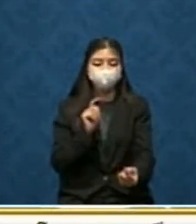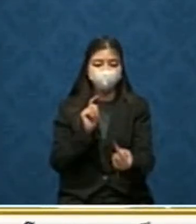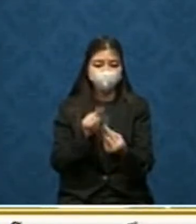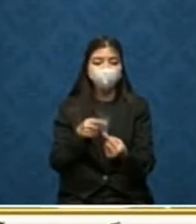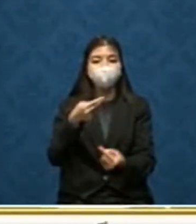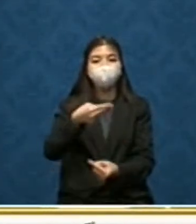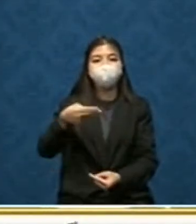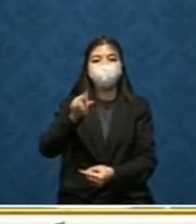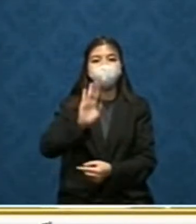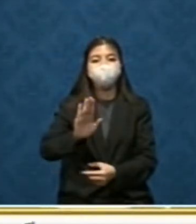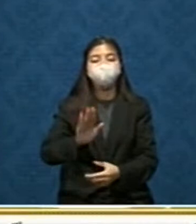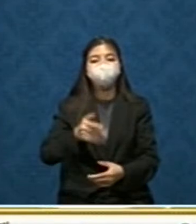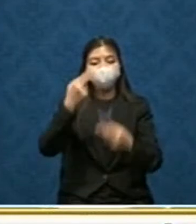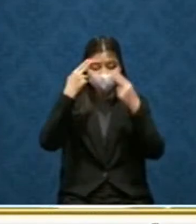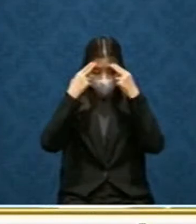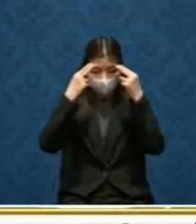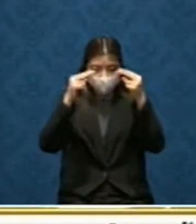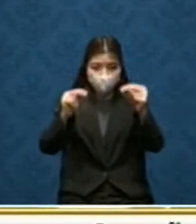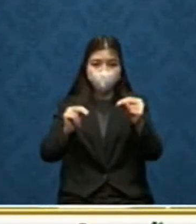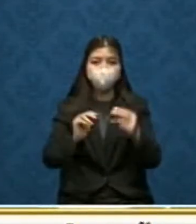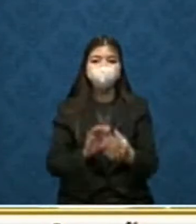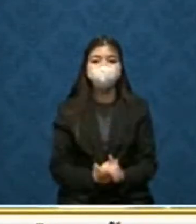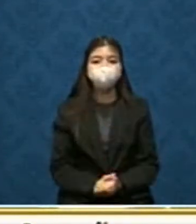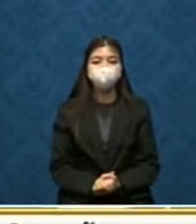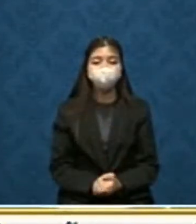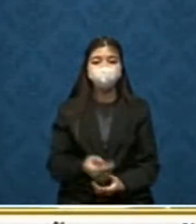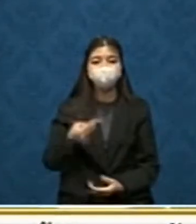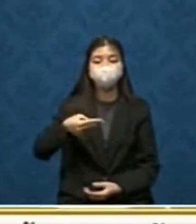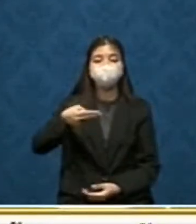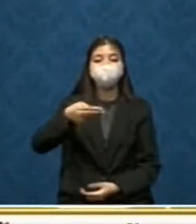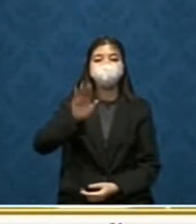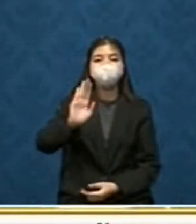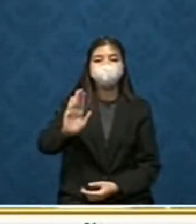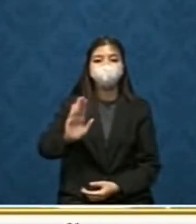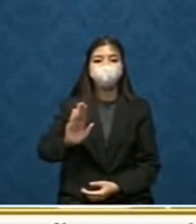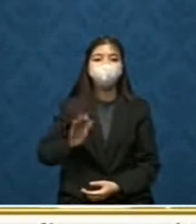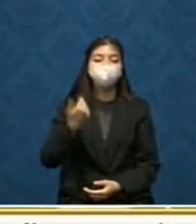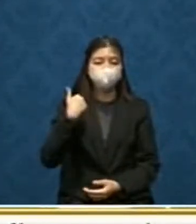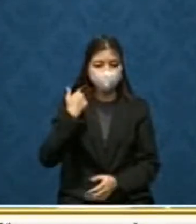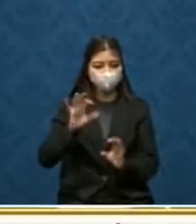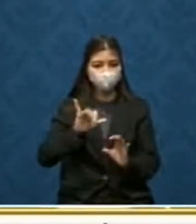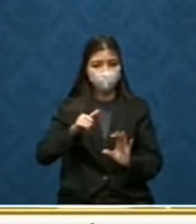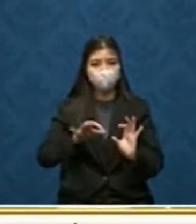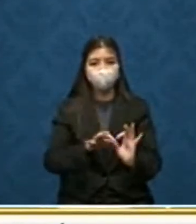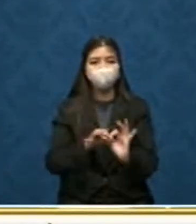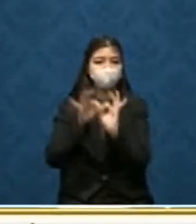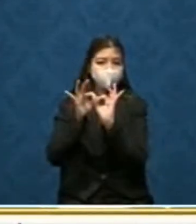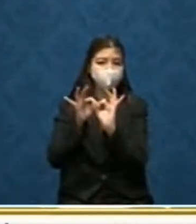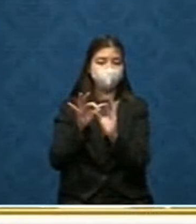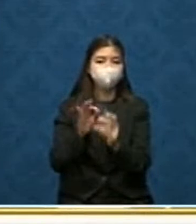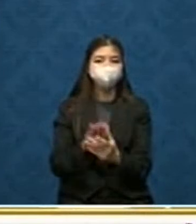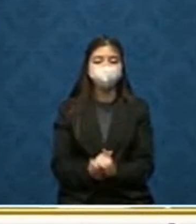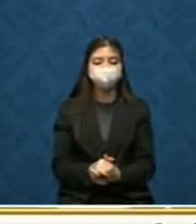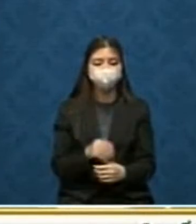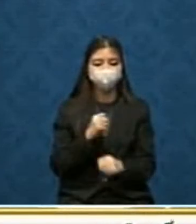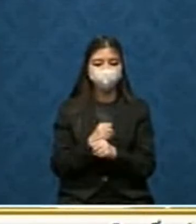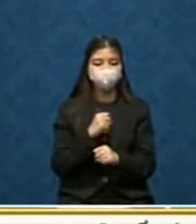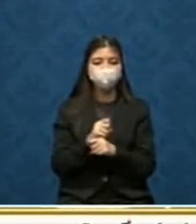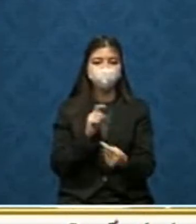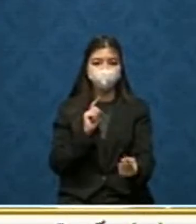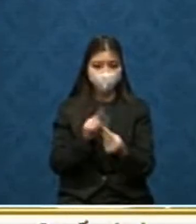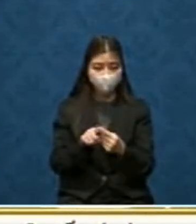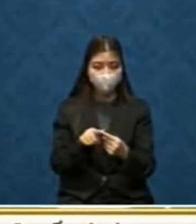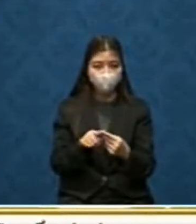รายน